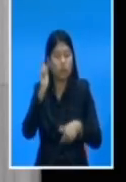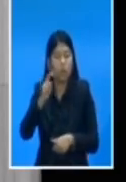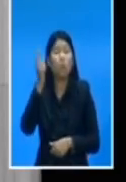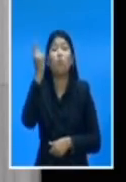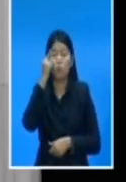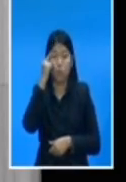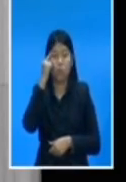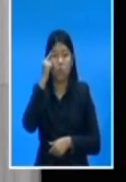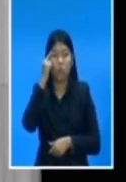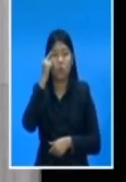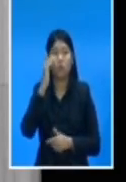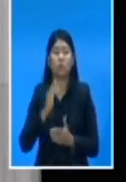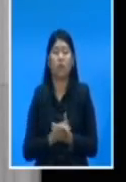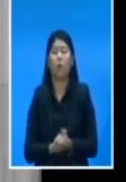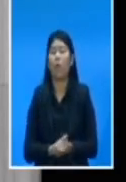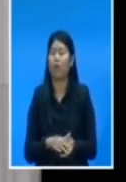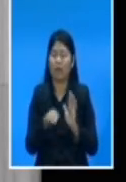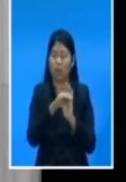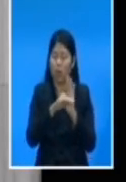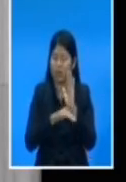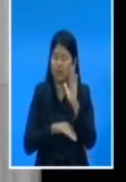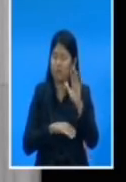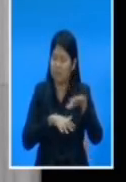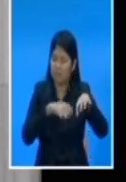ากแม้กระทั่งองค์กรอิสระ